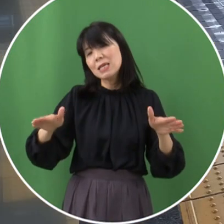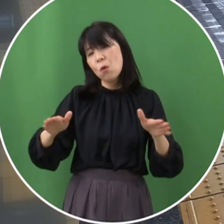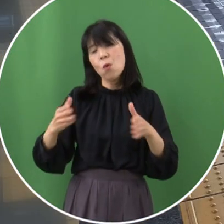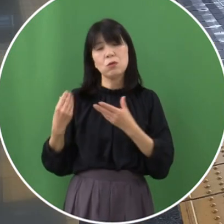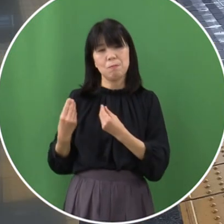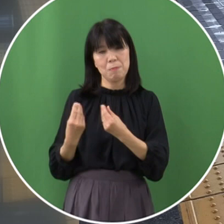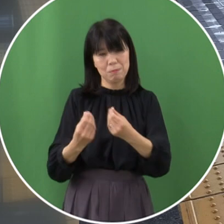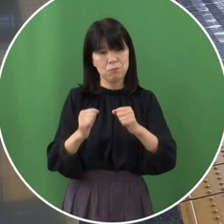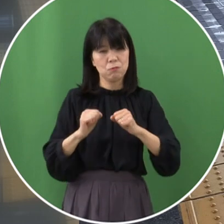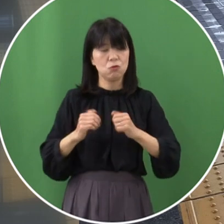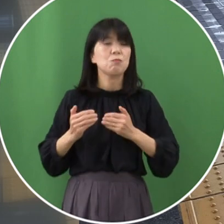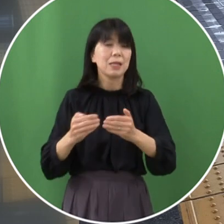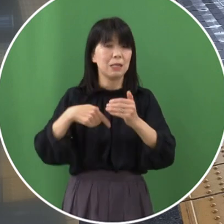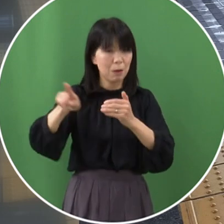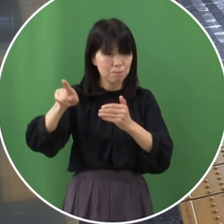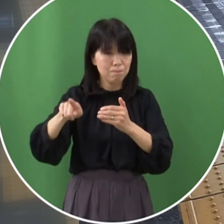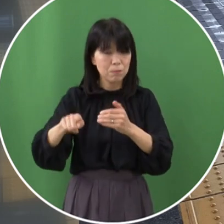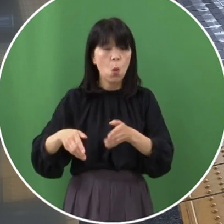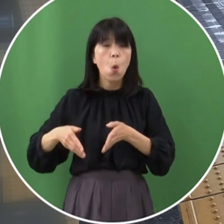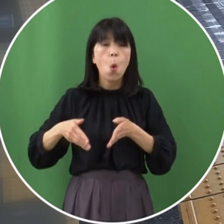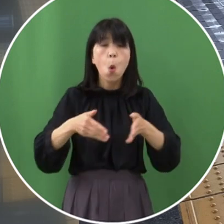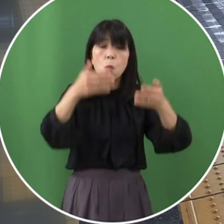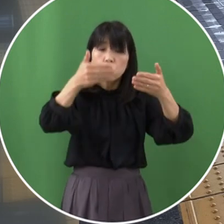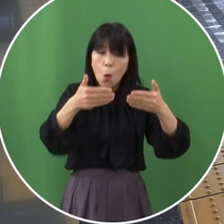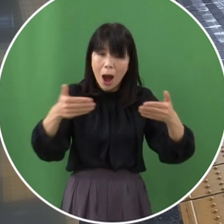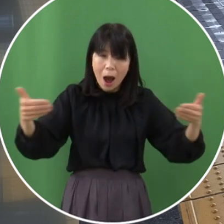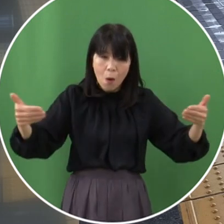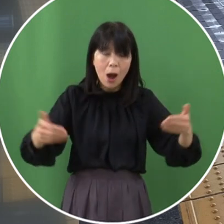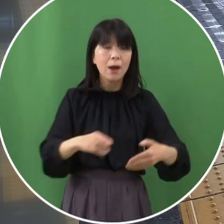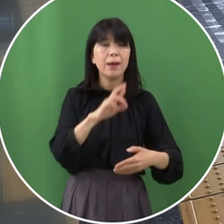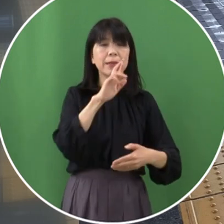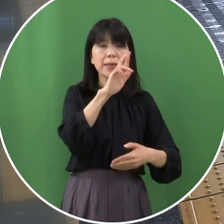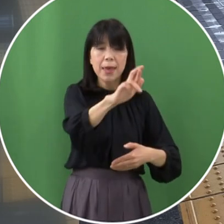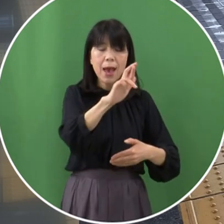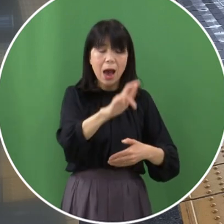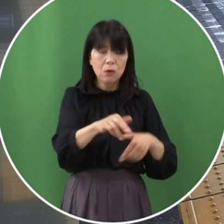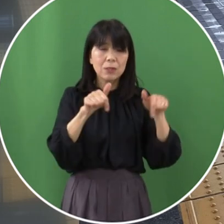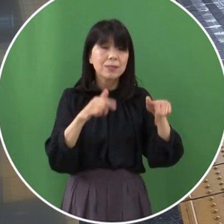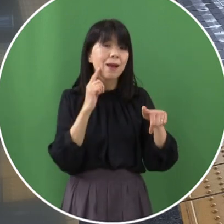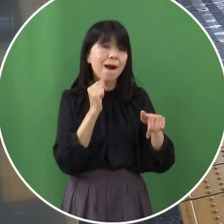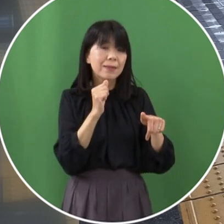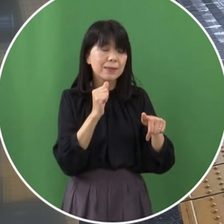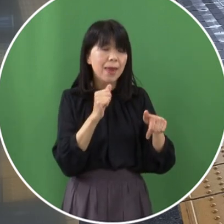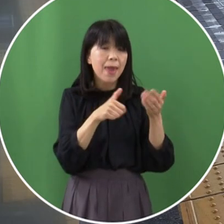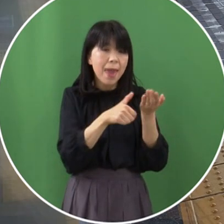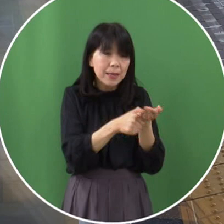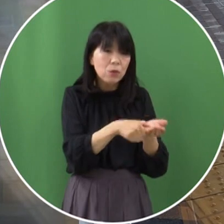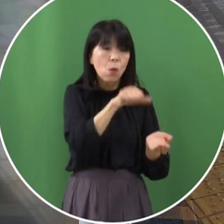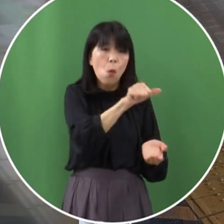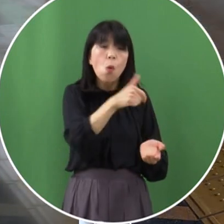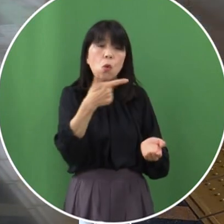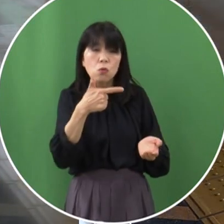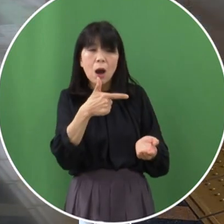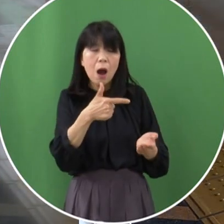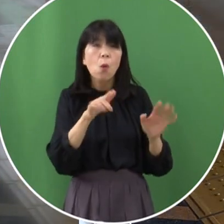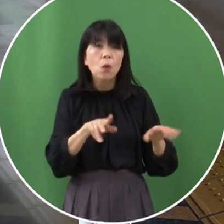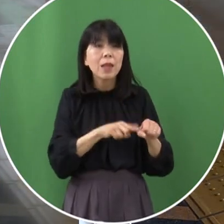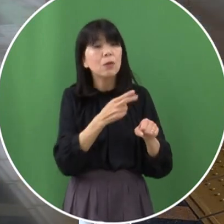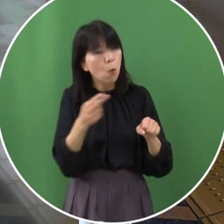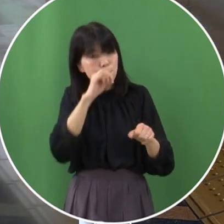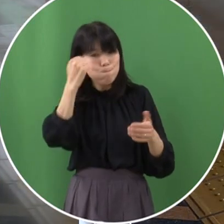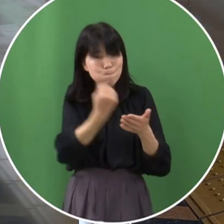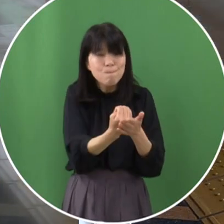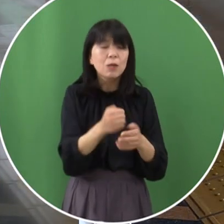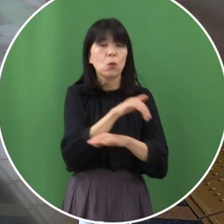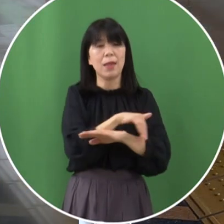につきましては、 JR 西明石駅の5、6番線が今年度完成の予定です。また明石駅の